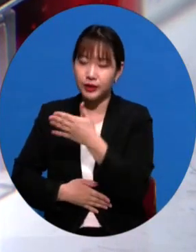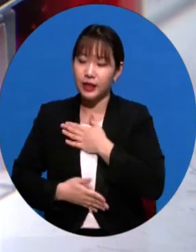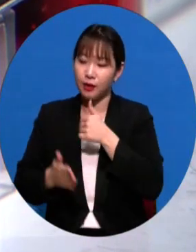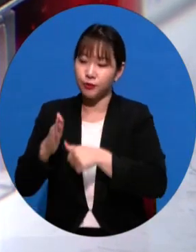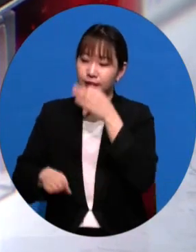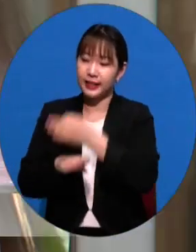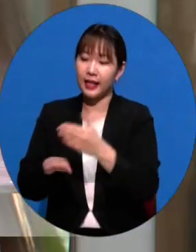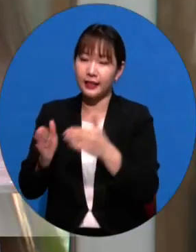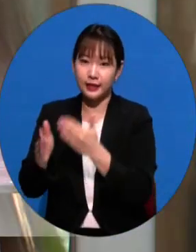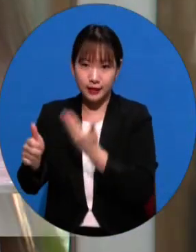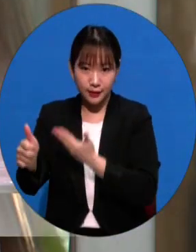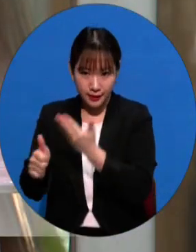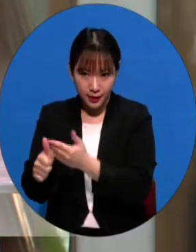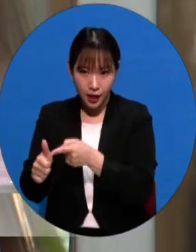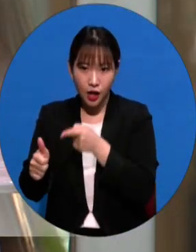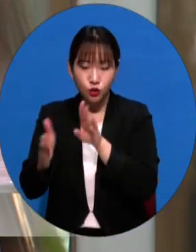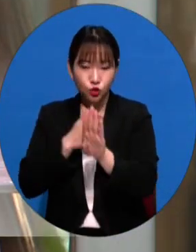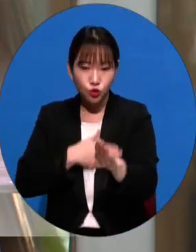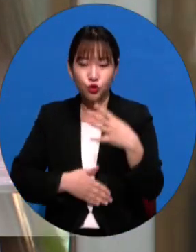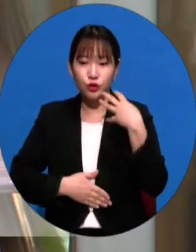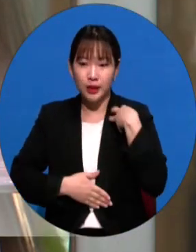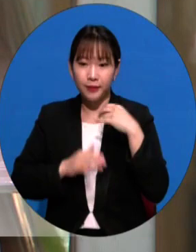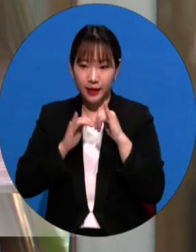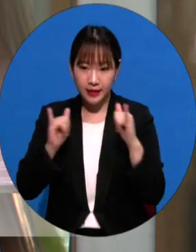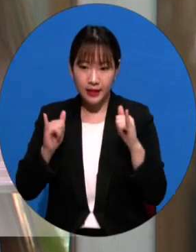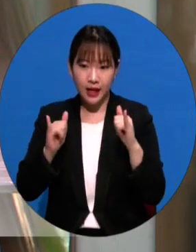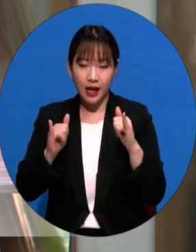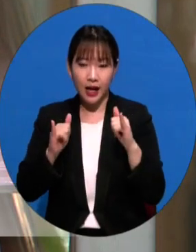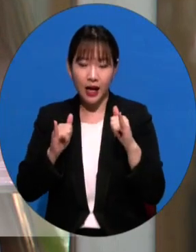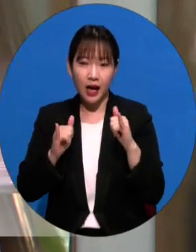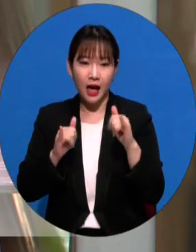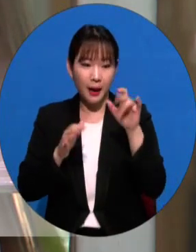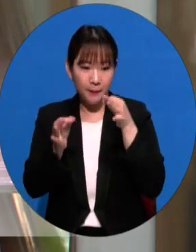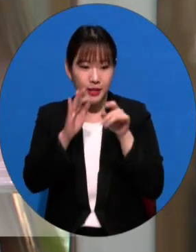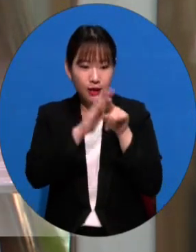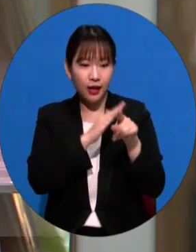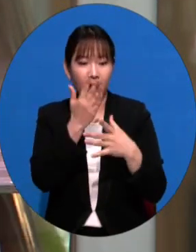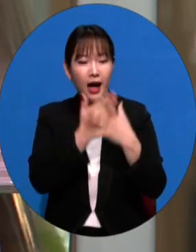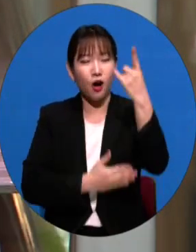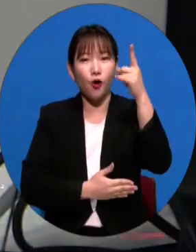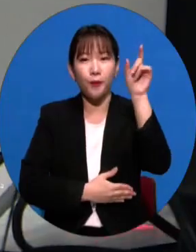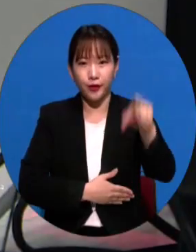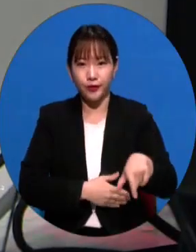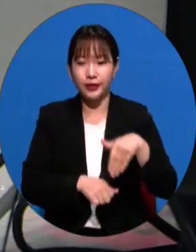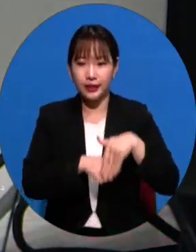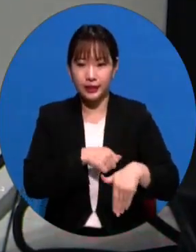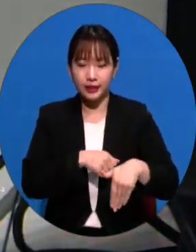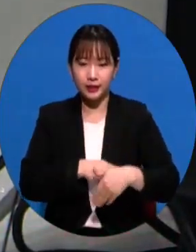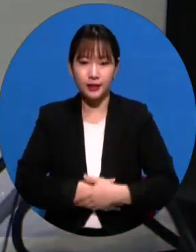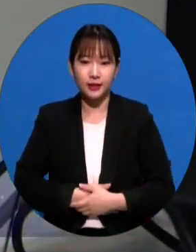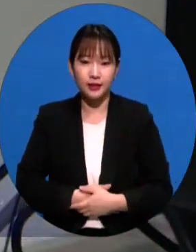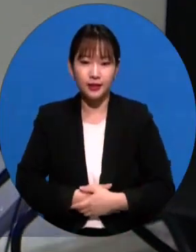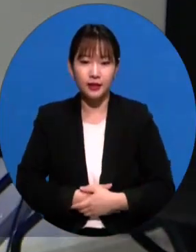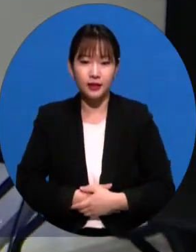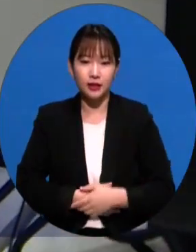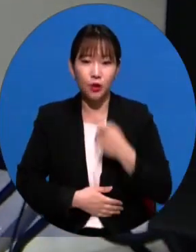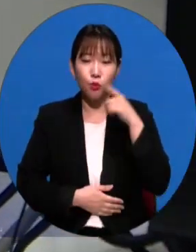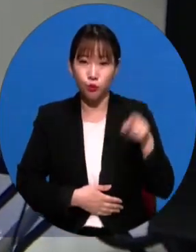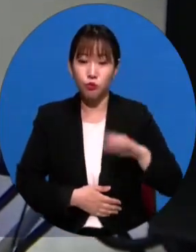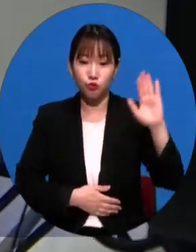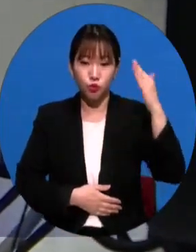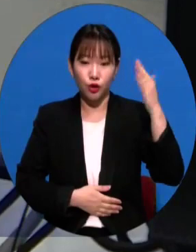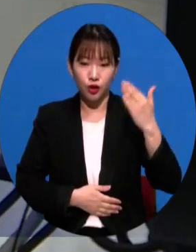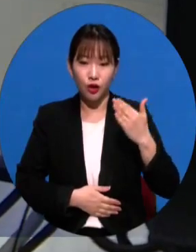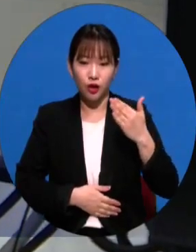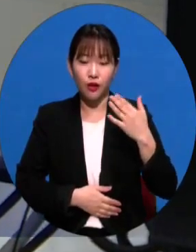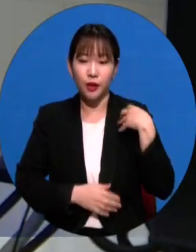사실을 알려주면 추후 각 부서 서무 담당자가 일괄적으로 결제하는 방식입니다. 외상 대신